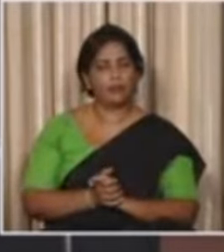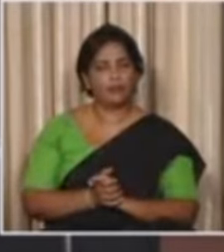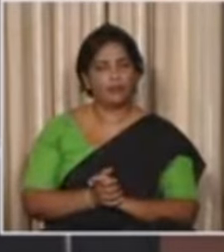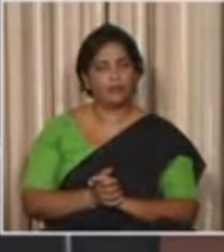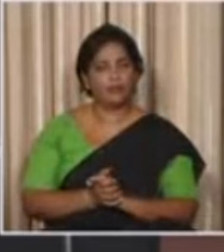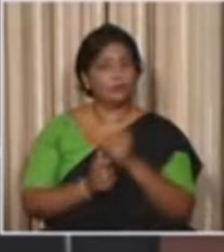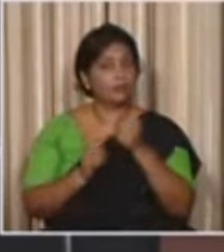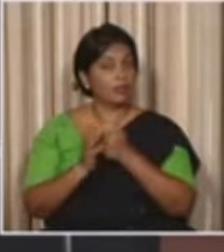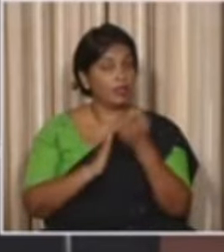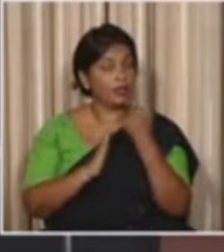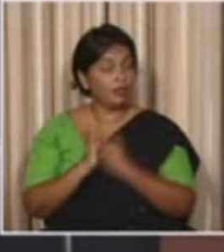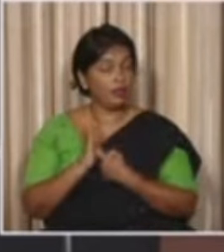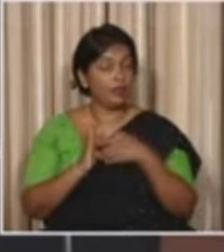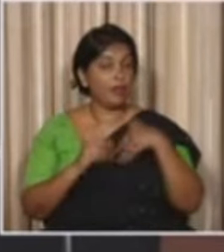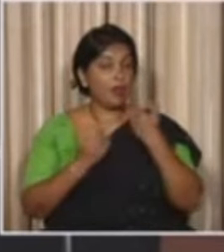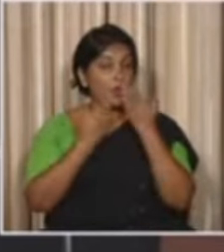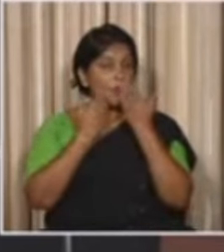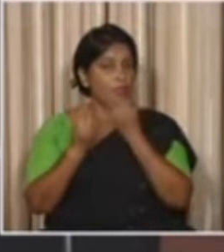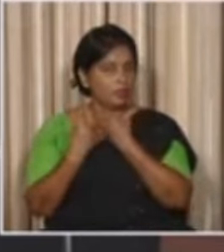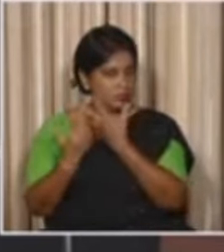ඔබතුමා ගන්න නීතිපතිගේ උපදෙස්